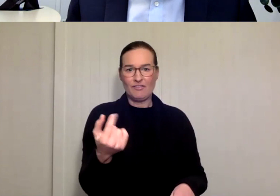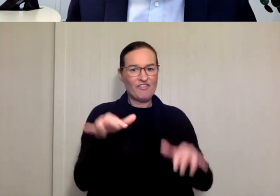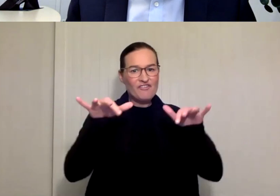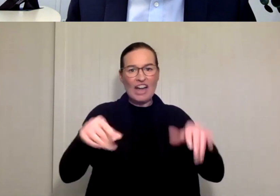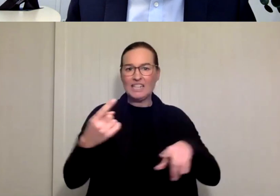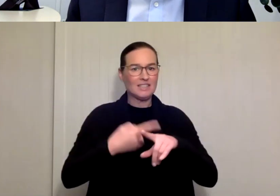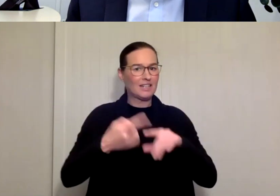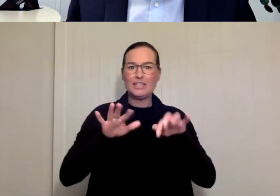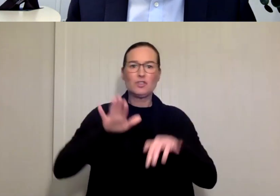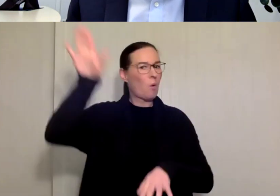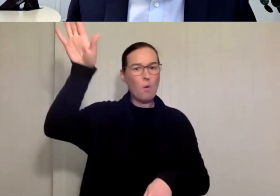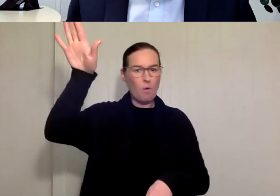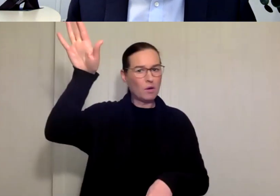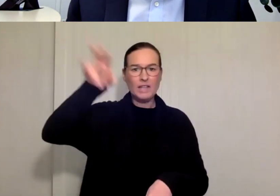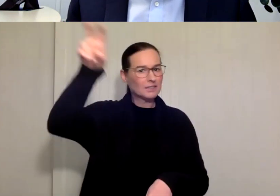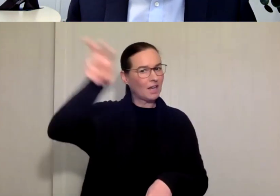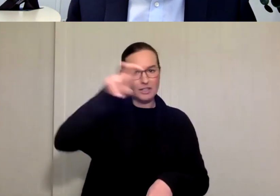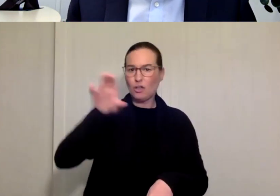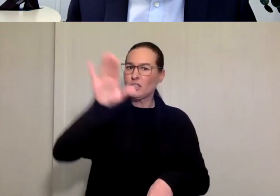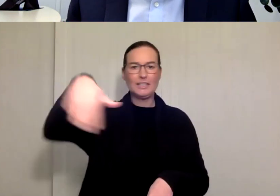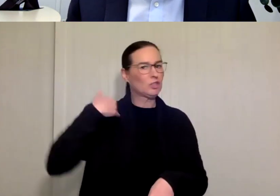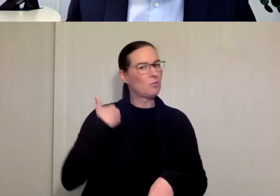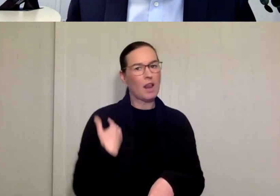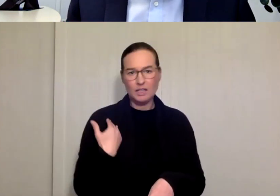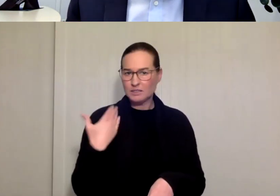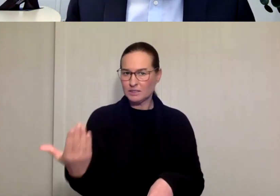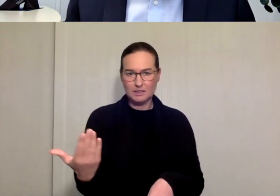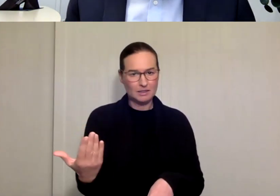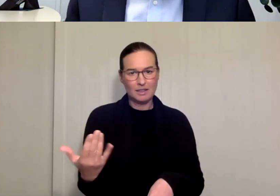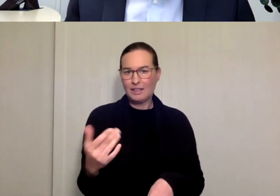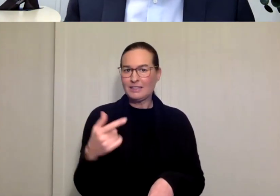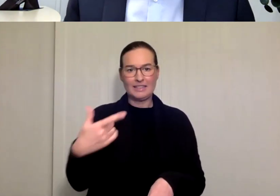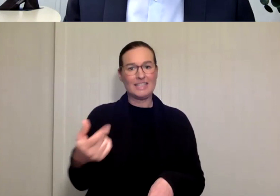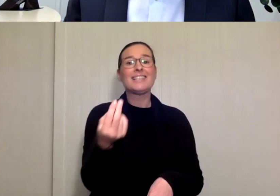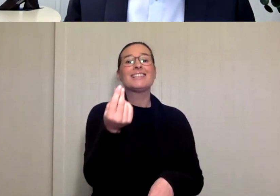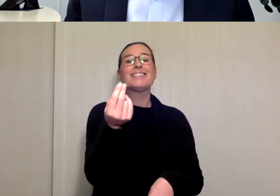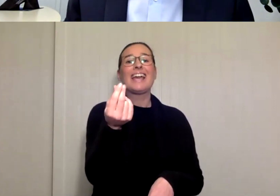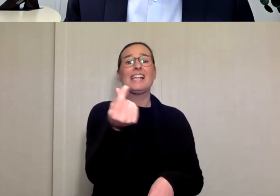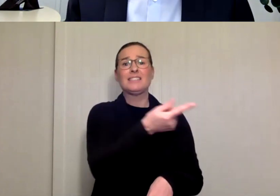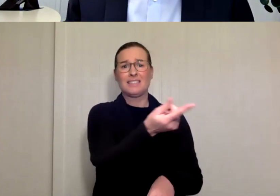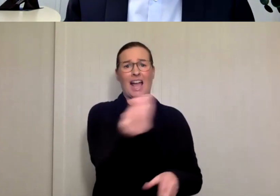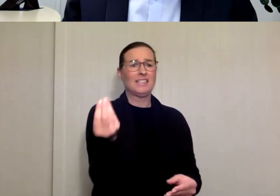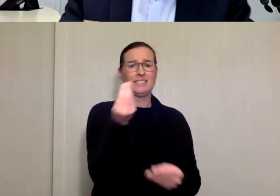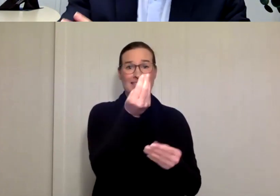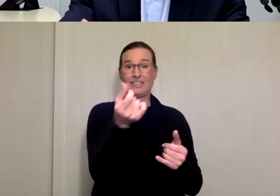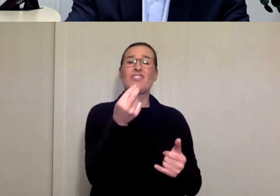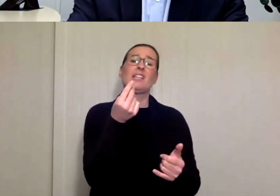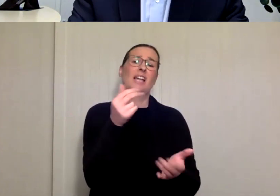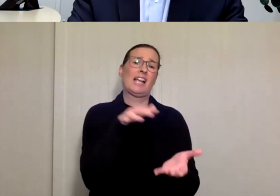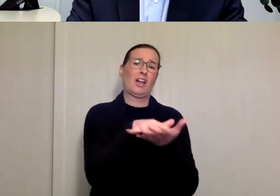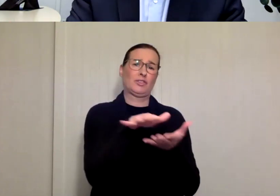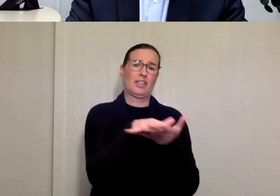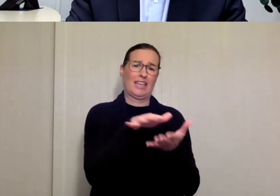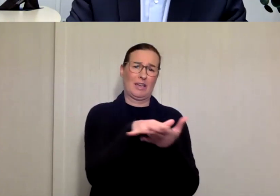auch die Krankenhäuser nicht überlastet sind, weil es dann nicht auf Kosten von anderen Behandlungen geht, weil dann nicht das ganze Geld, das ist ja wahnsinnig viel Geld, was gerade ausgegeben wird,